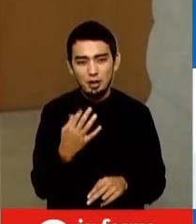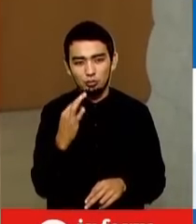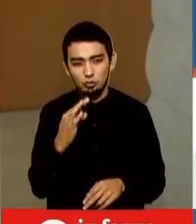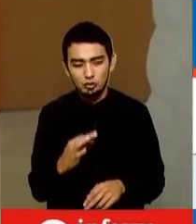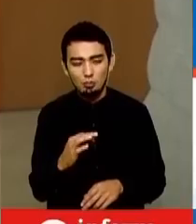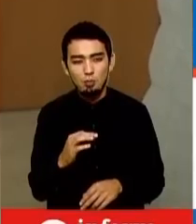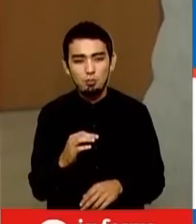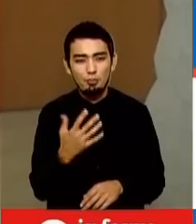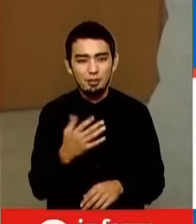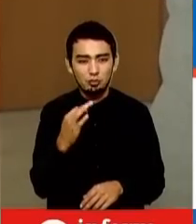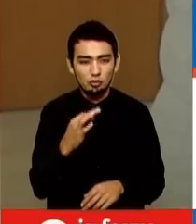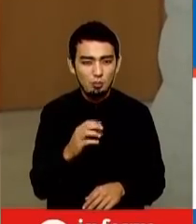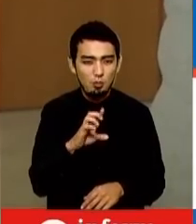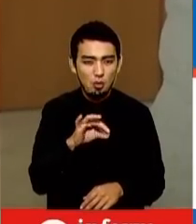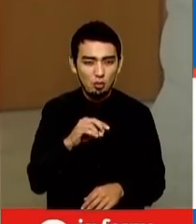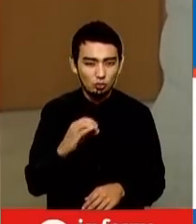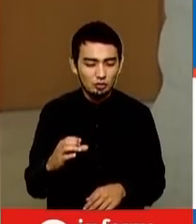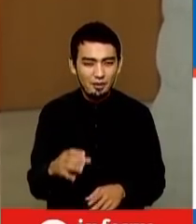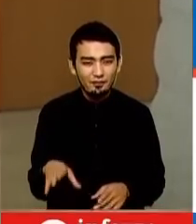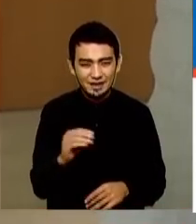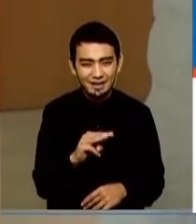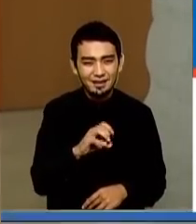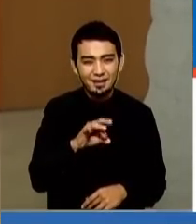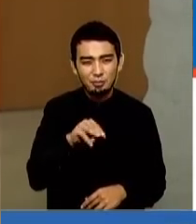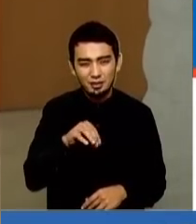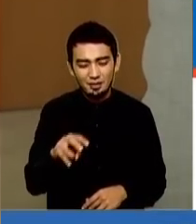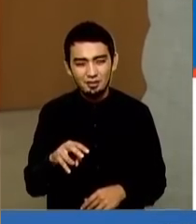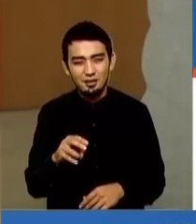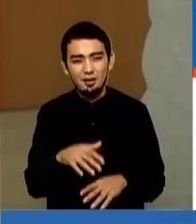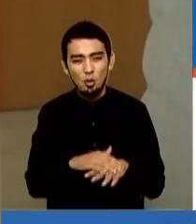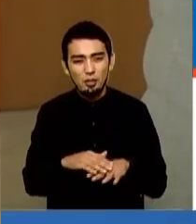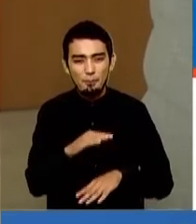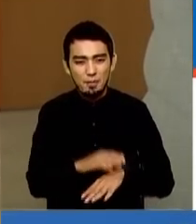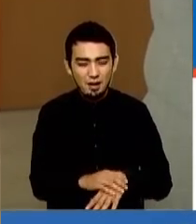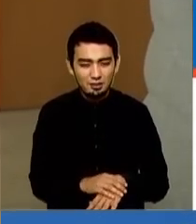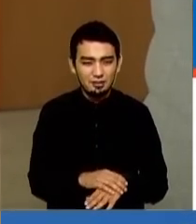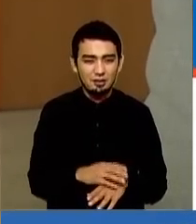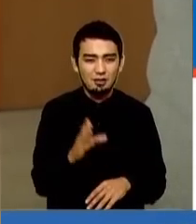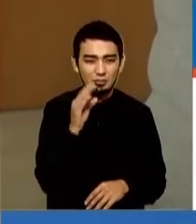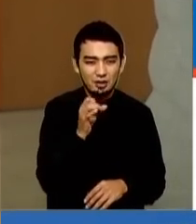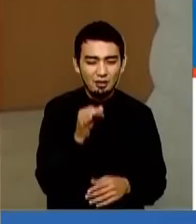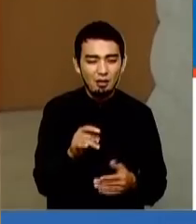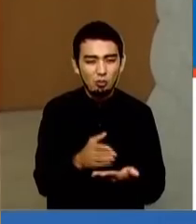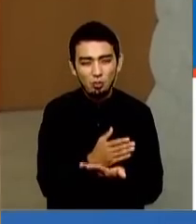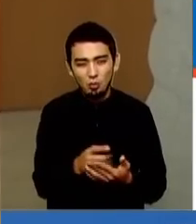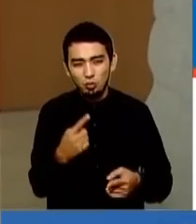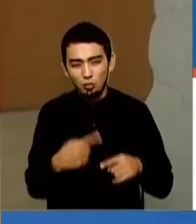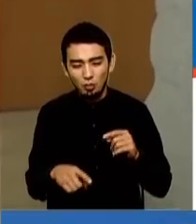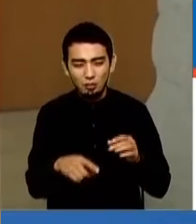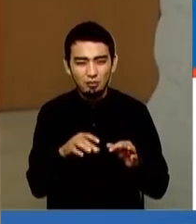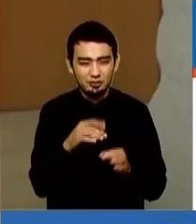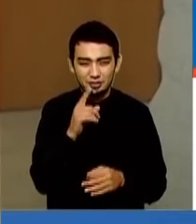5% бонусов во всех терминалах Халык банка, да, не ограничиваясь какими-то отдельными категориями